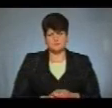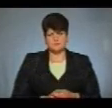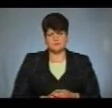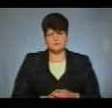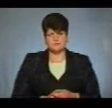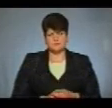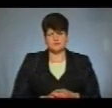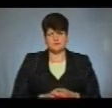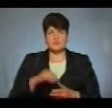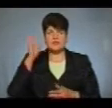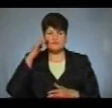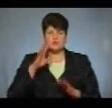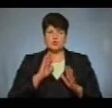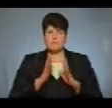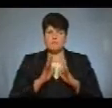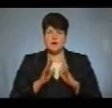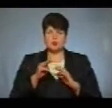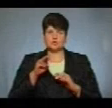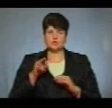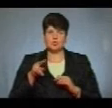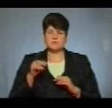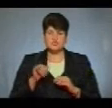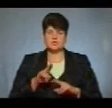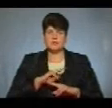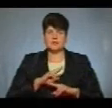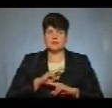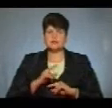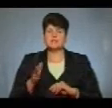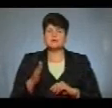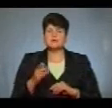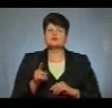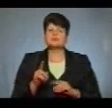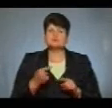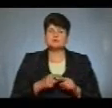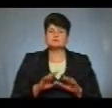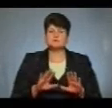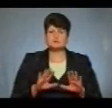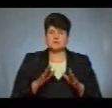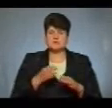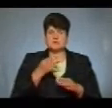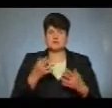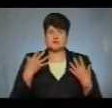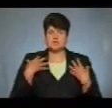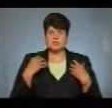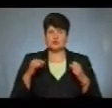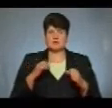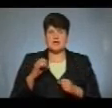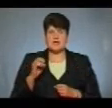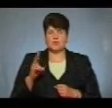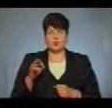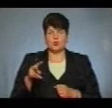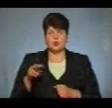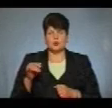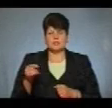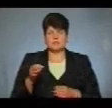У гідропарку Топільче в Тернополі гине риба. Чому це відбувається? Новинам сьогодні розповів начальник управління екології і природних